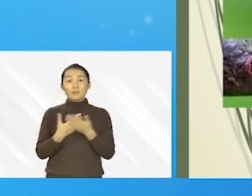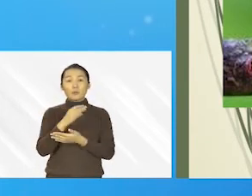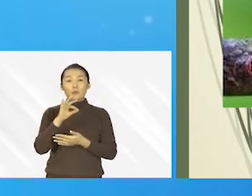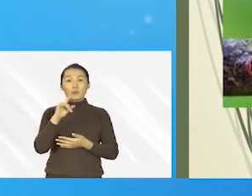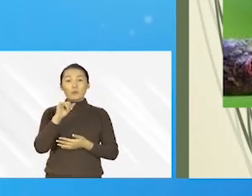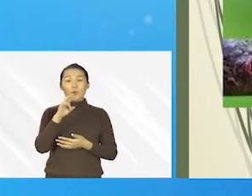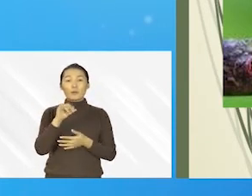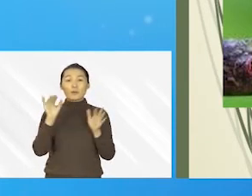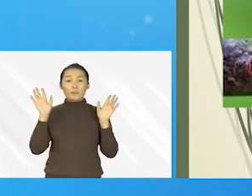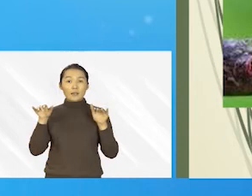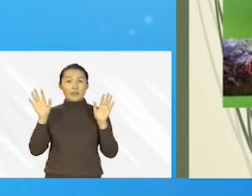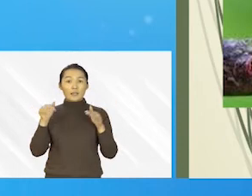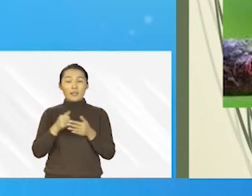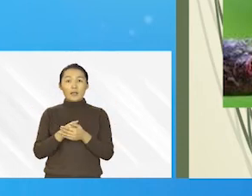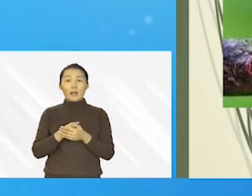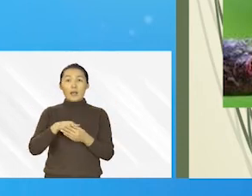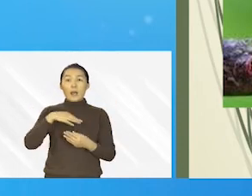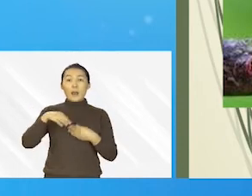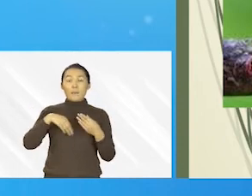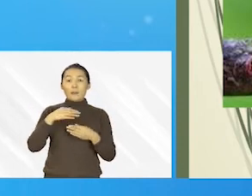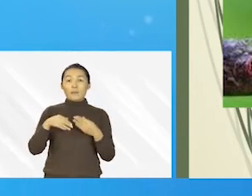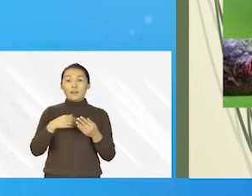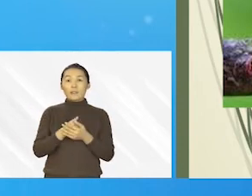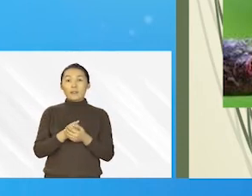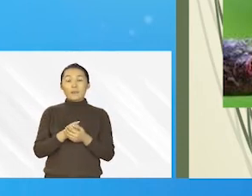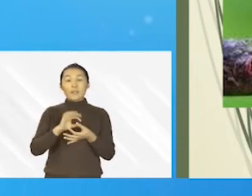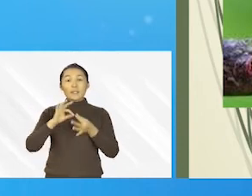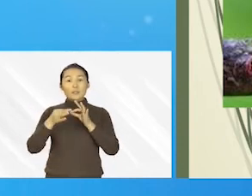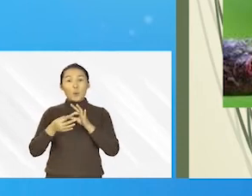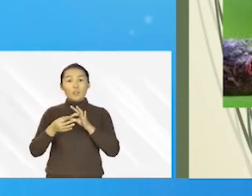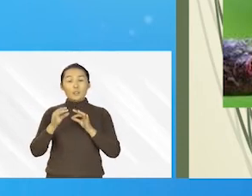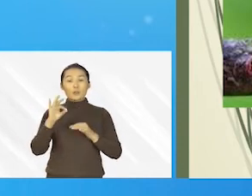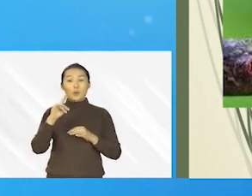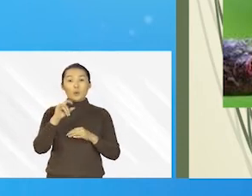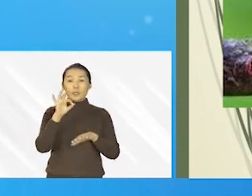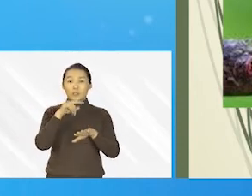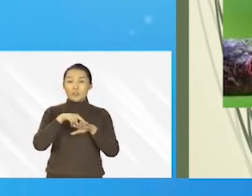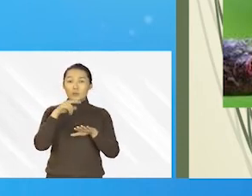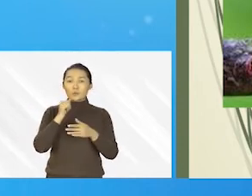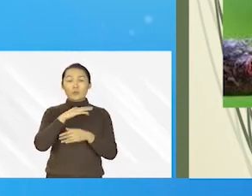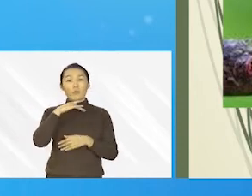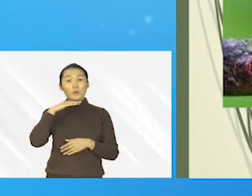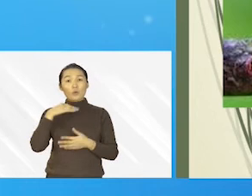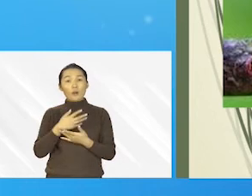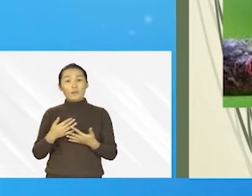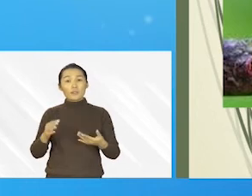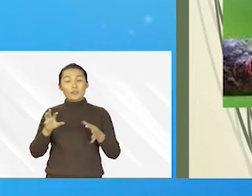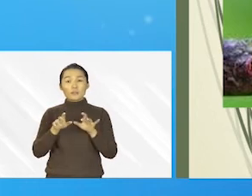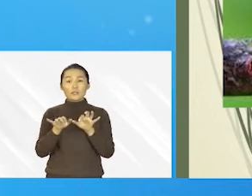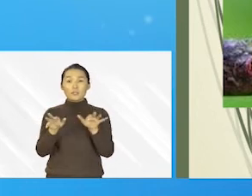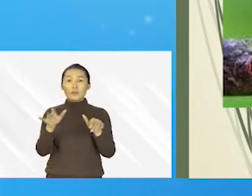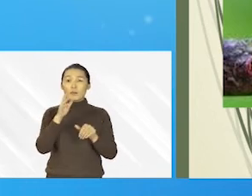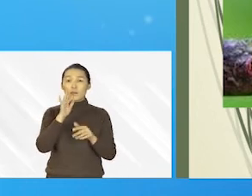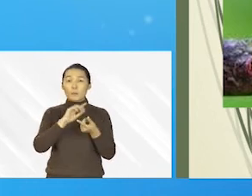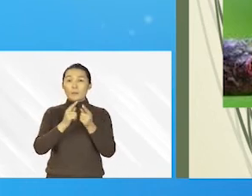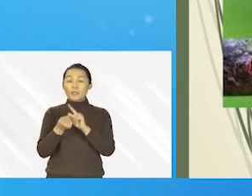органы крылья, половые органы и сложные органы чувств. Много видов насекомых во время